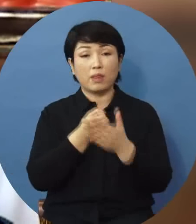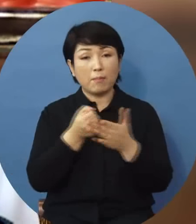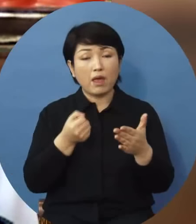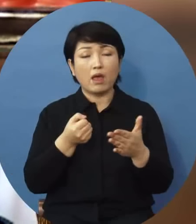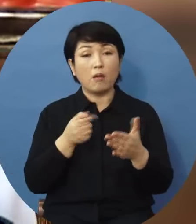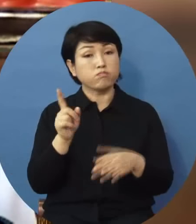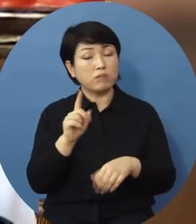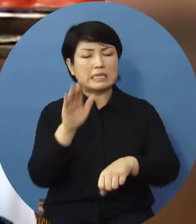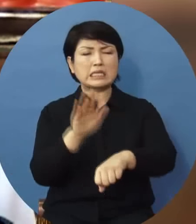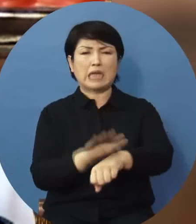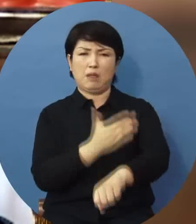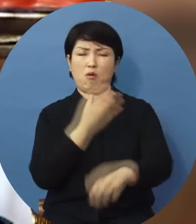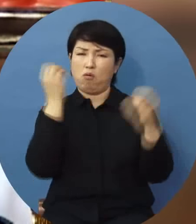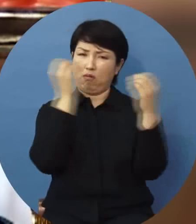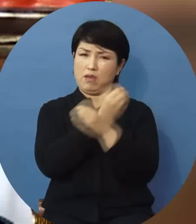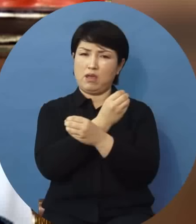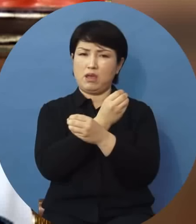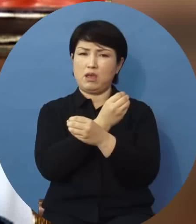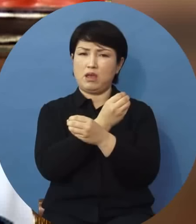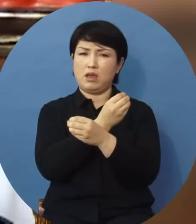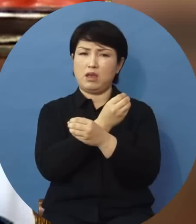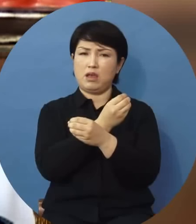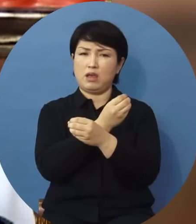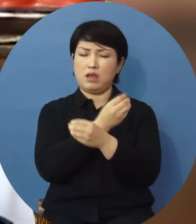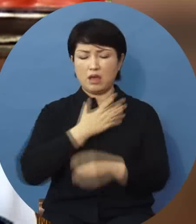그러니까 잘못 알아차리니까